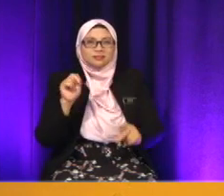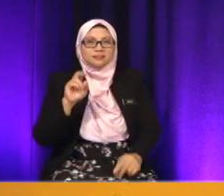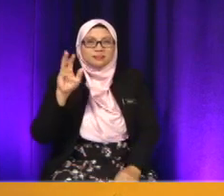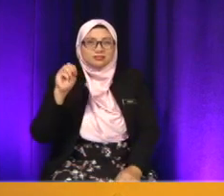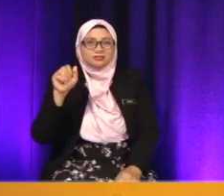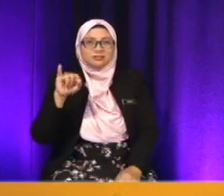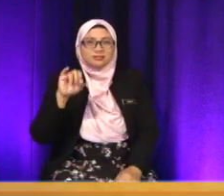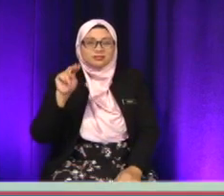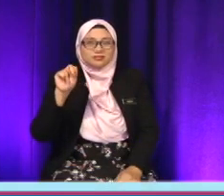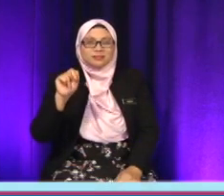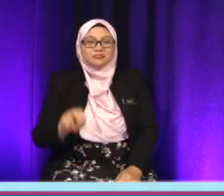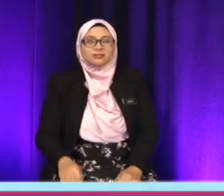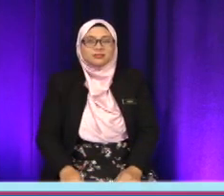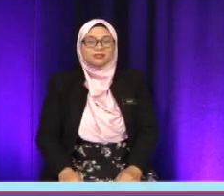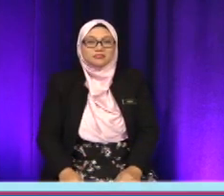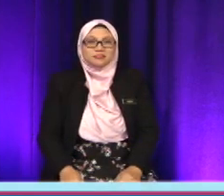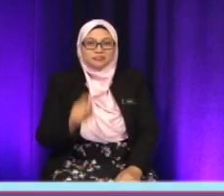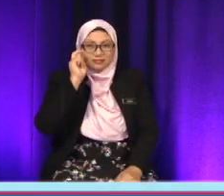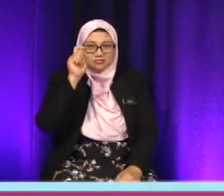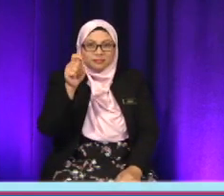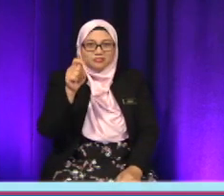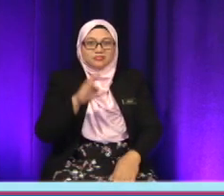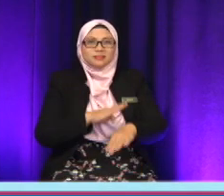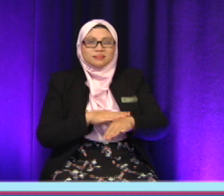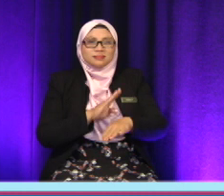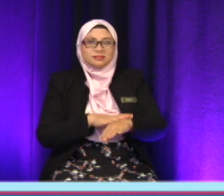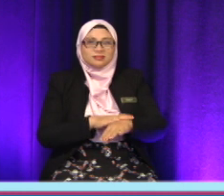jadi kita tengok pulut pada sintex